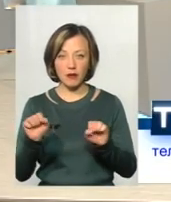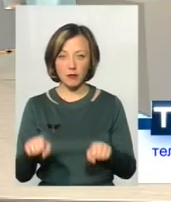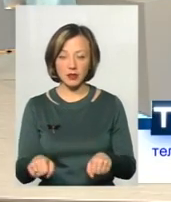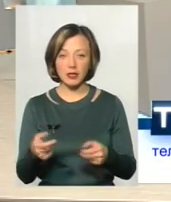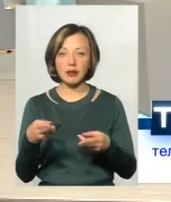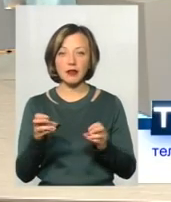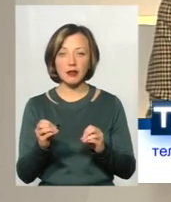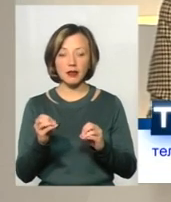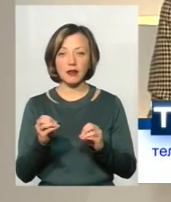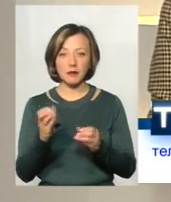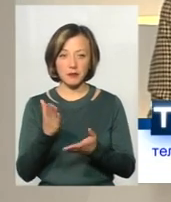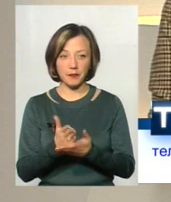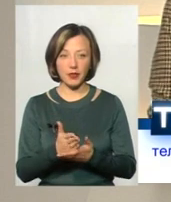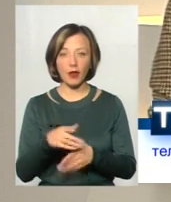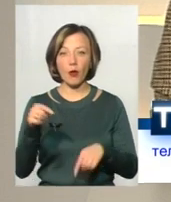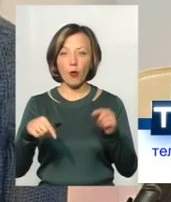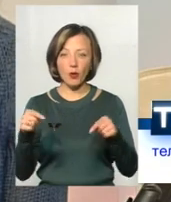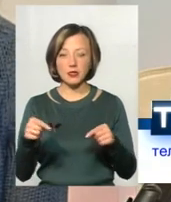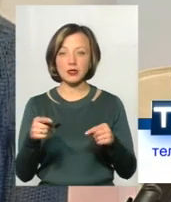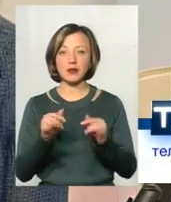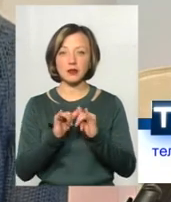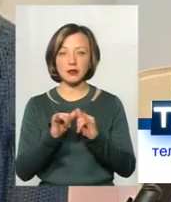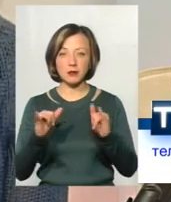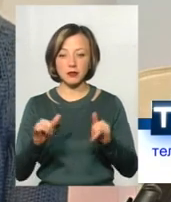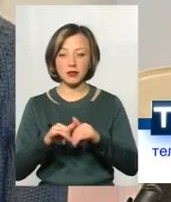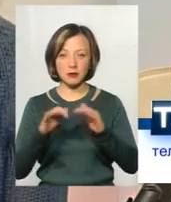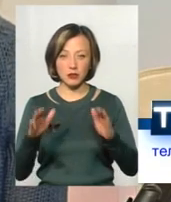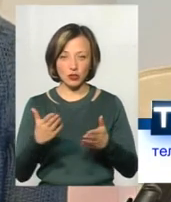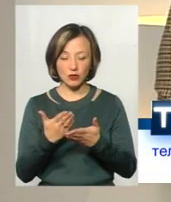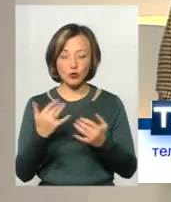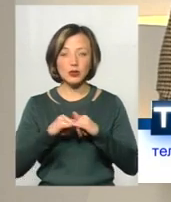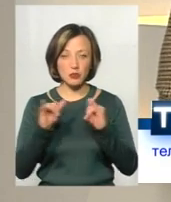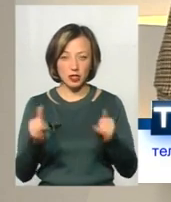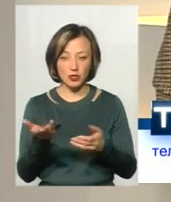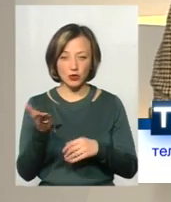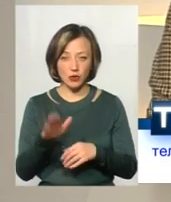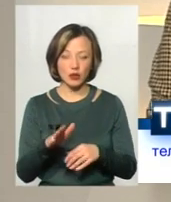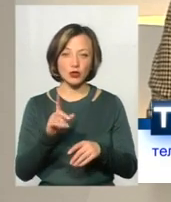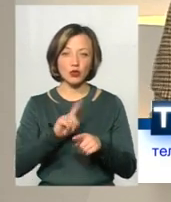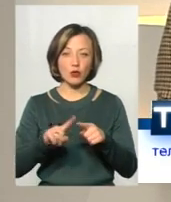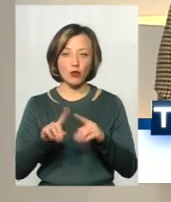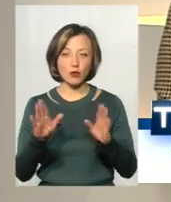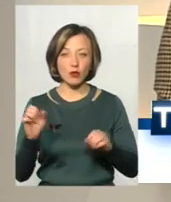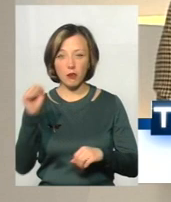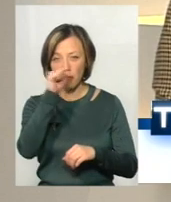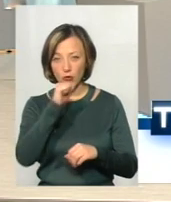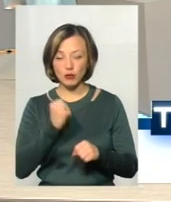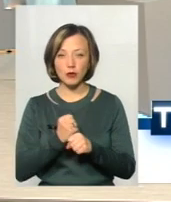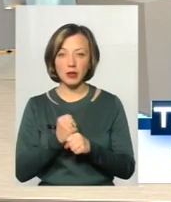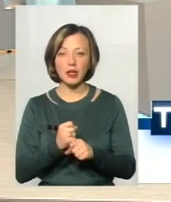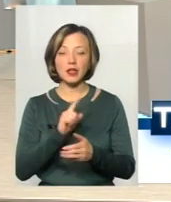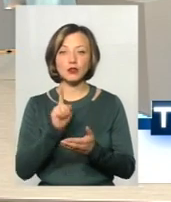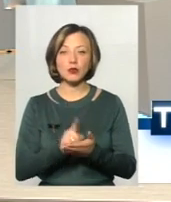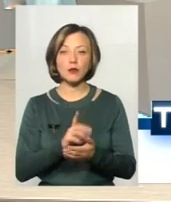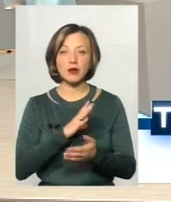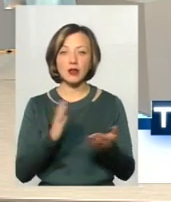имели где место. Тим паче зараз осінь, популяція вже збільшилась. А скоро будут морозы, что ж робити цим безпритульним? То есть должно